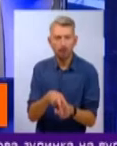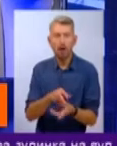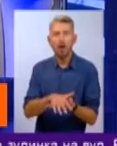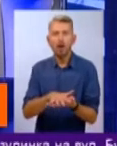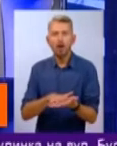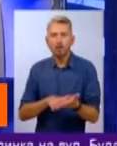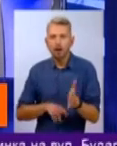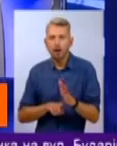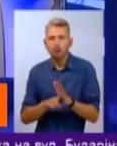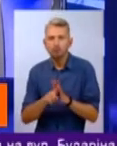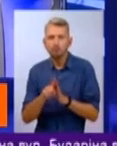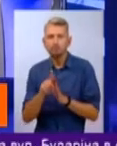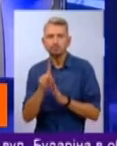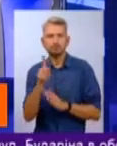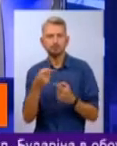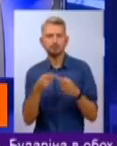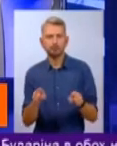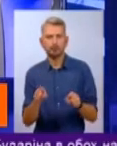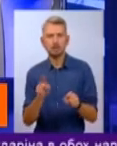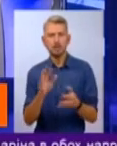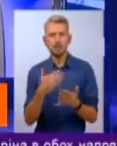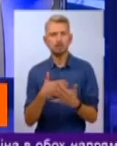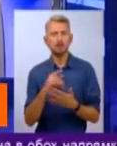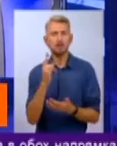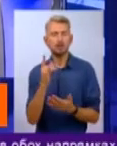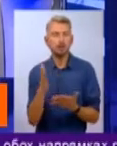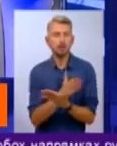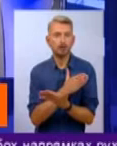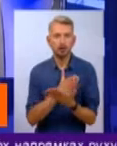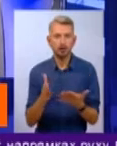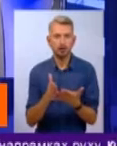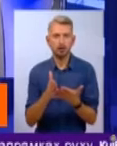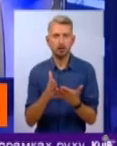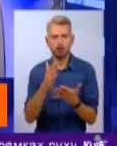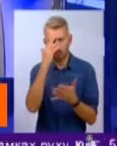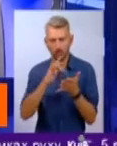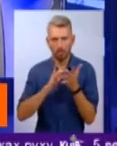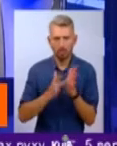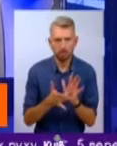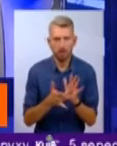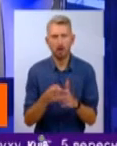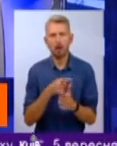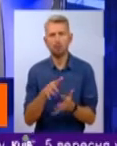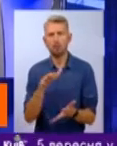включається компенсація, і, наприклад, дитина, ну, взагалі становиться неосвіченою або займається тільки